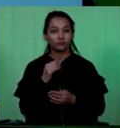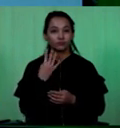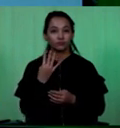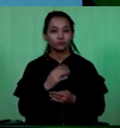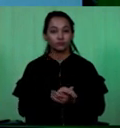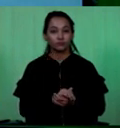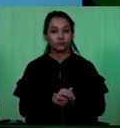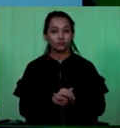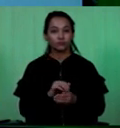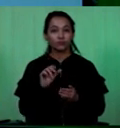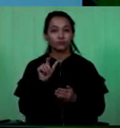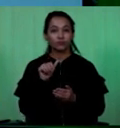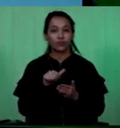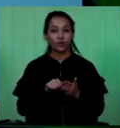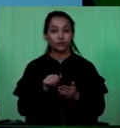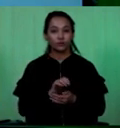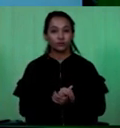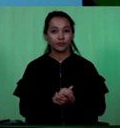olamiz. 600 dona.